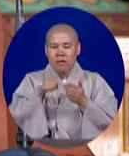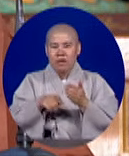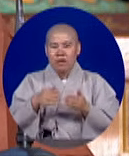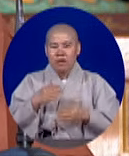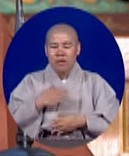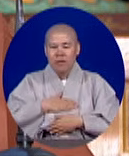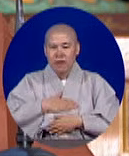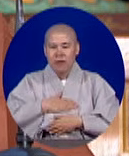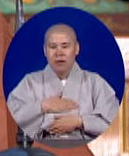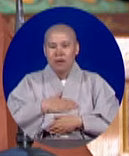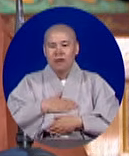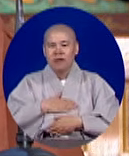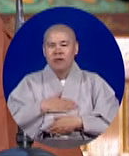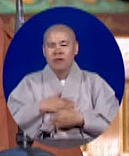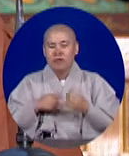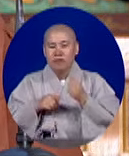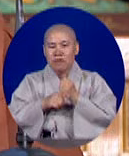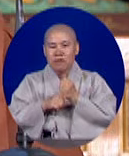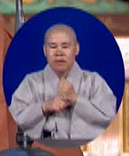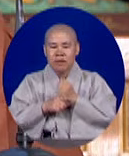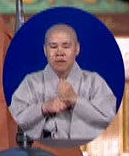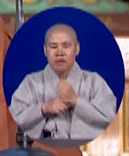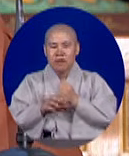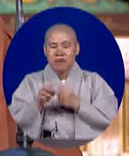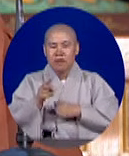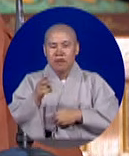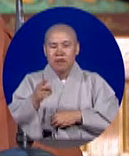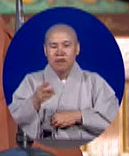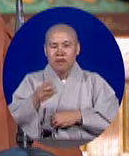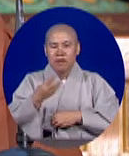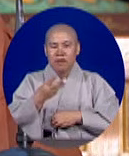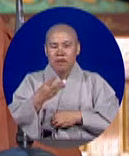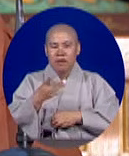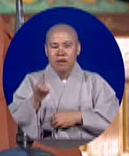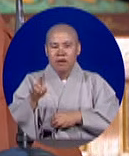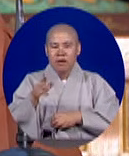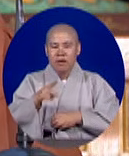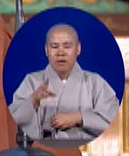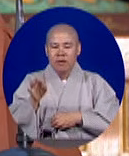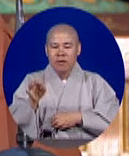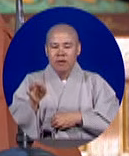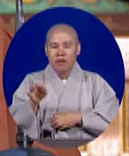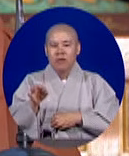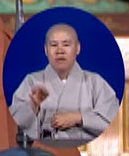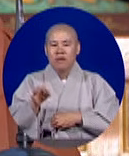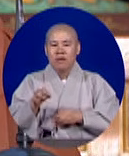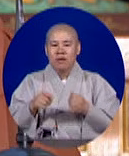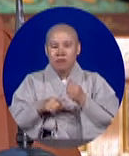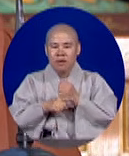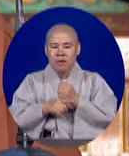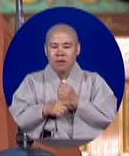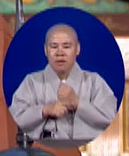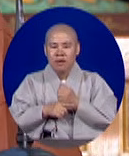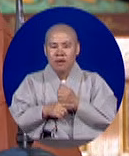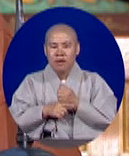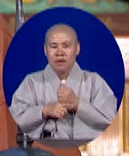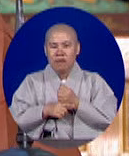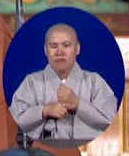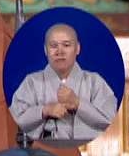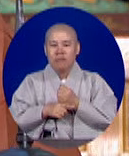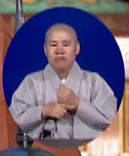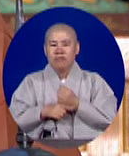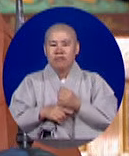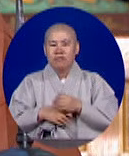아자는 나라는 것은 즉시 열애장의이다. 열애장의 뜻이다. 나라는 건 열애장이다. 열애다 이 말이에요.